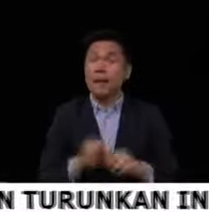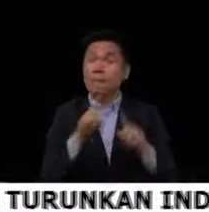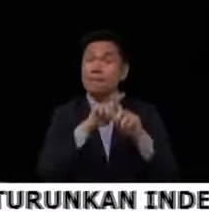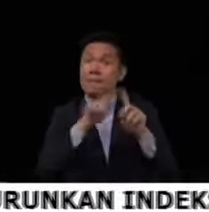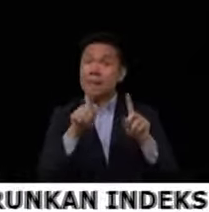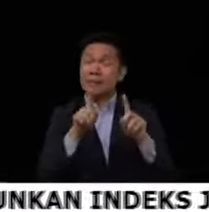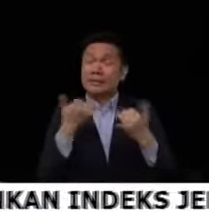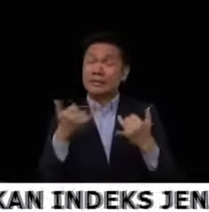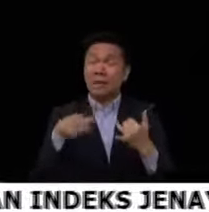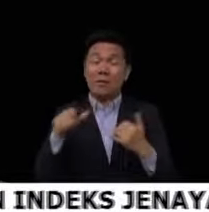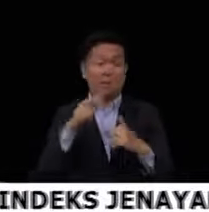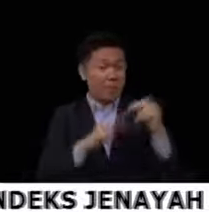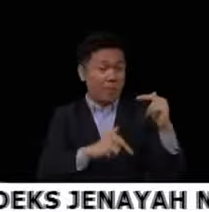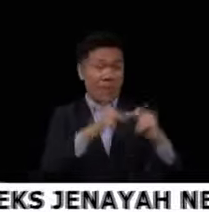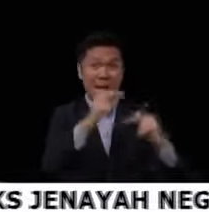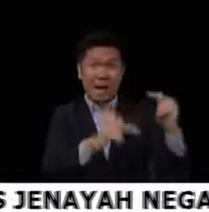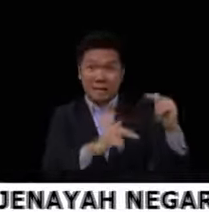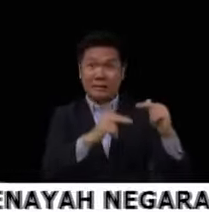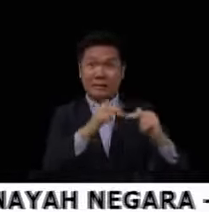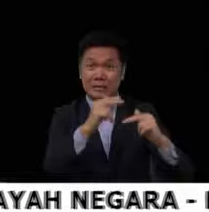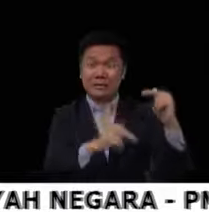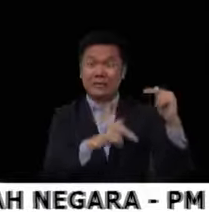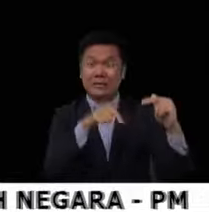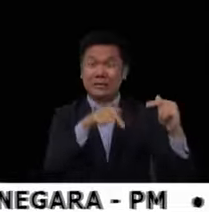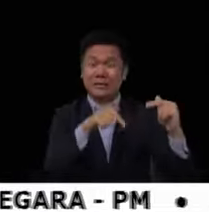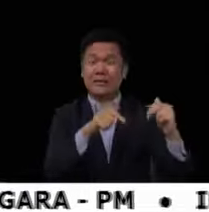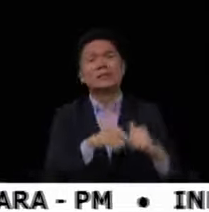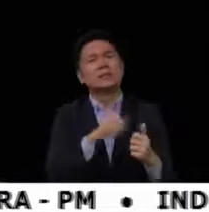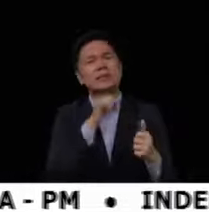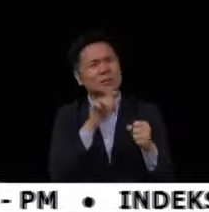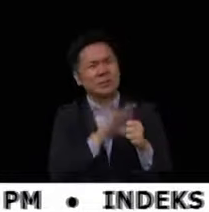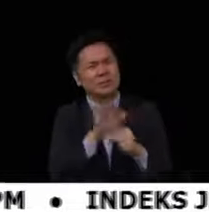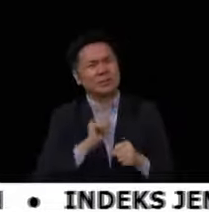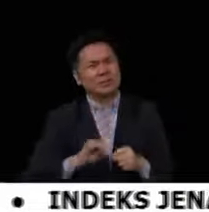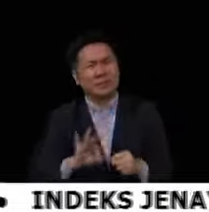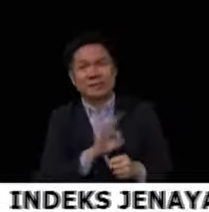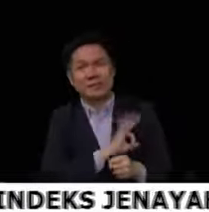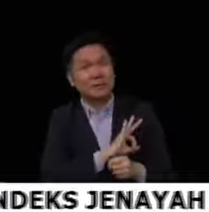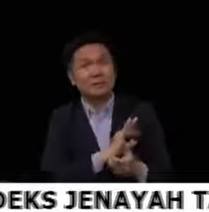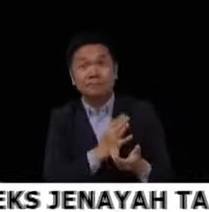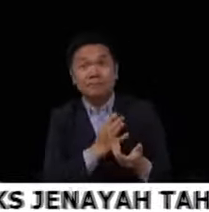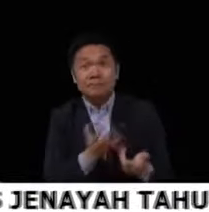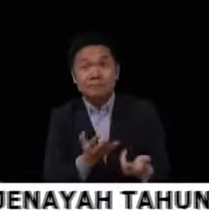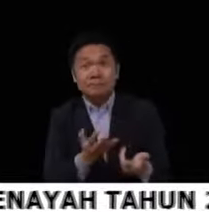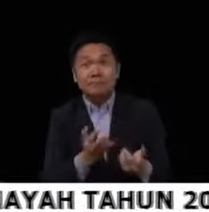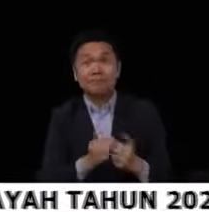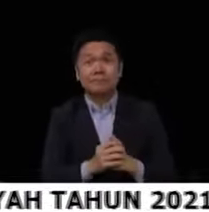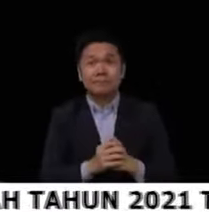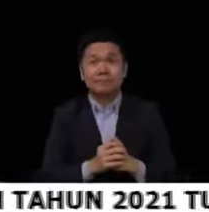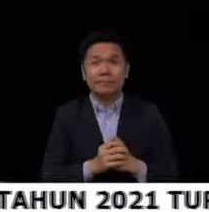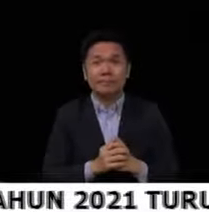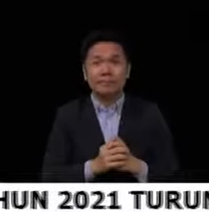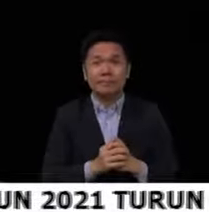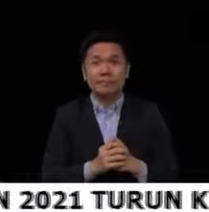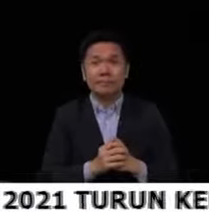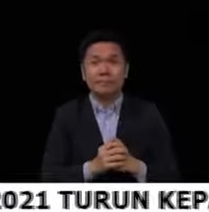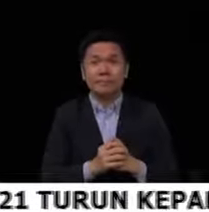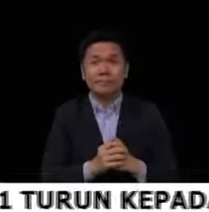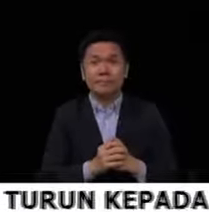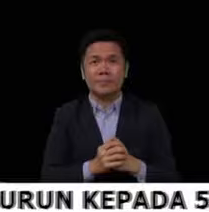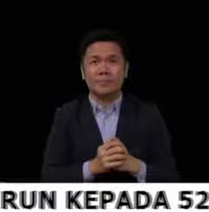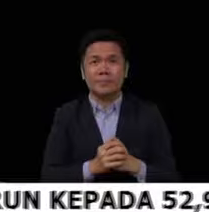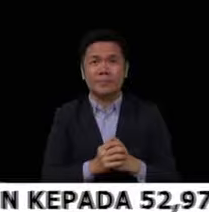diperingkat ke sektor pembinaan hak kekurangan tenaga kerja utamanya sekhdap